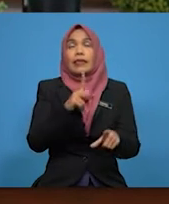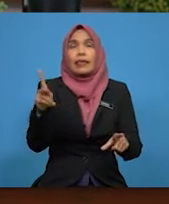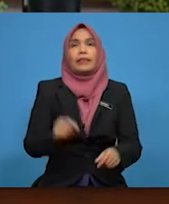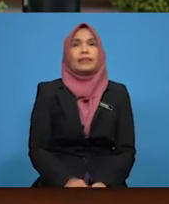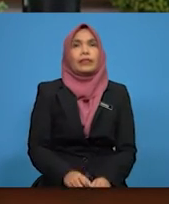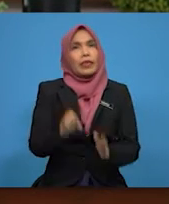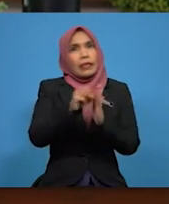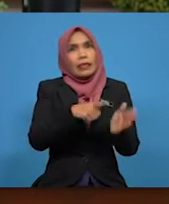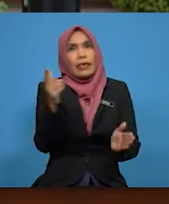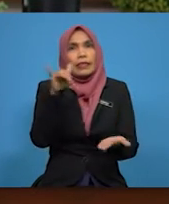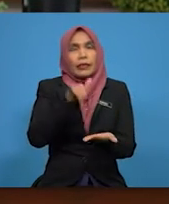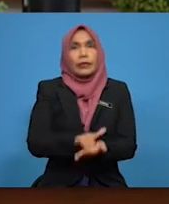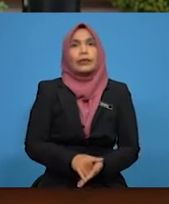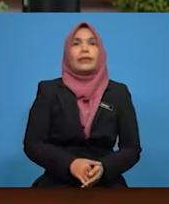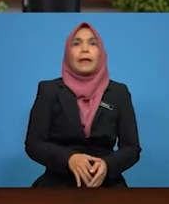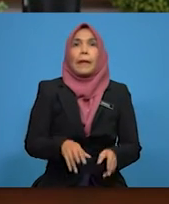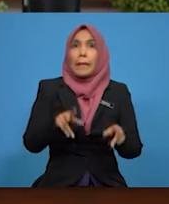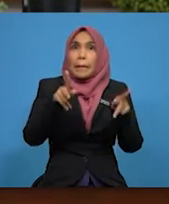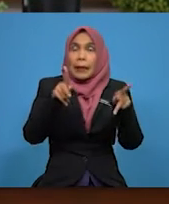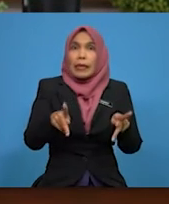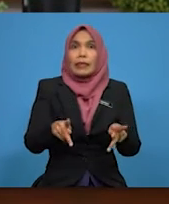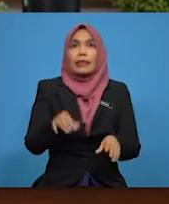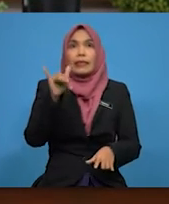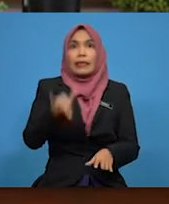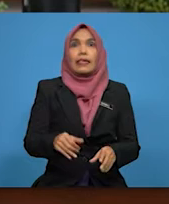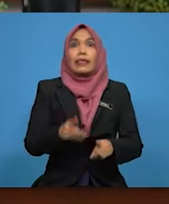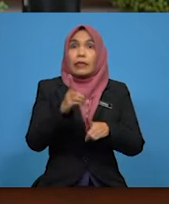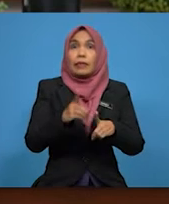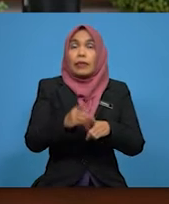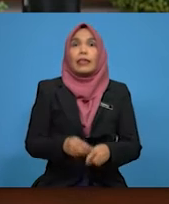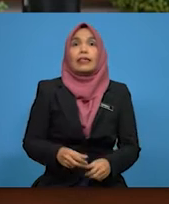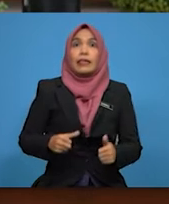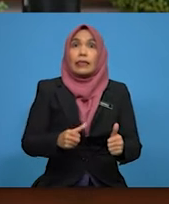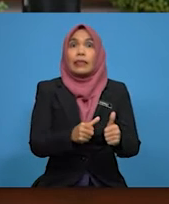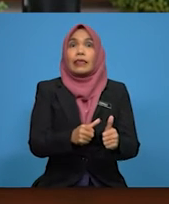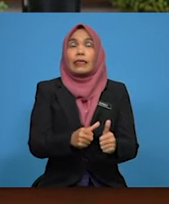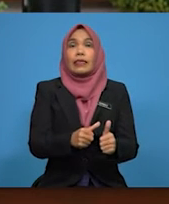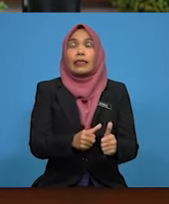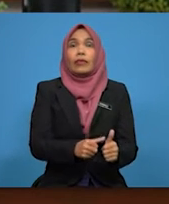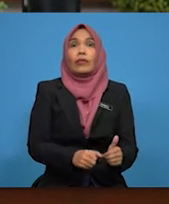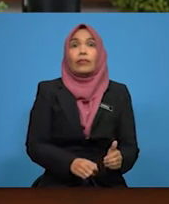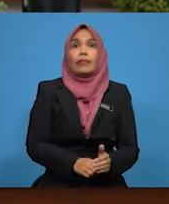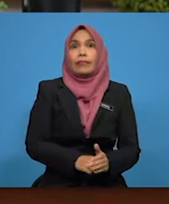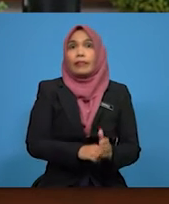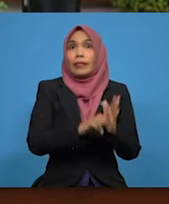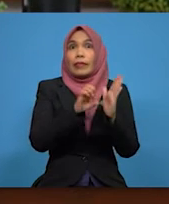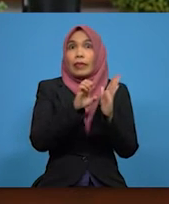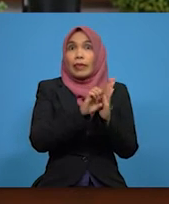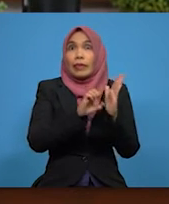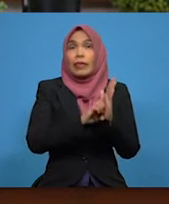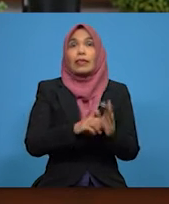Selain itu, pekerja yang berdisiplin dengan mematuhi etika kerja dan peraturan syarikat akan